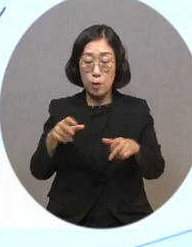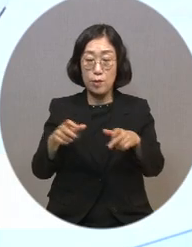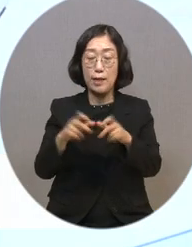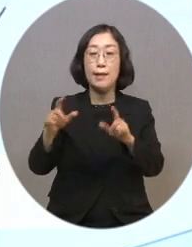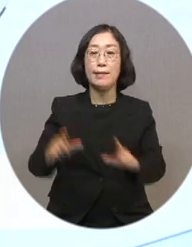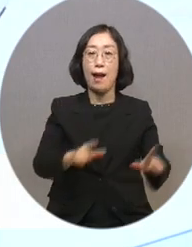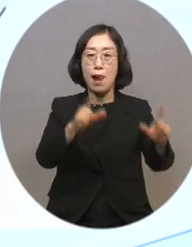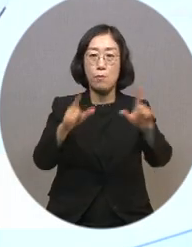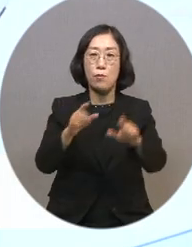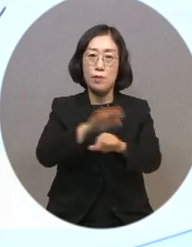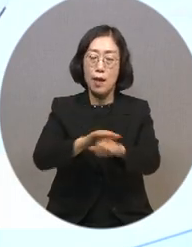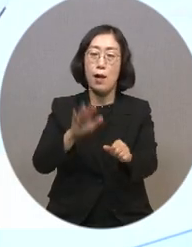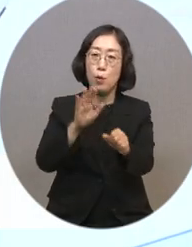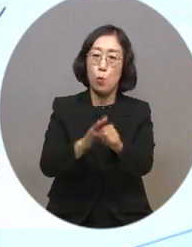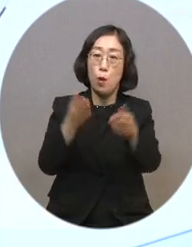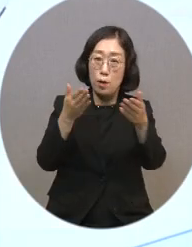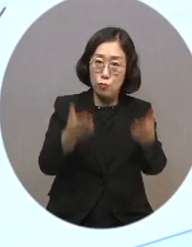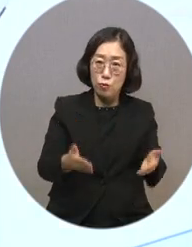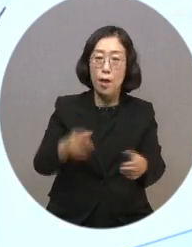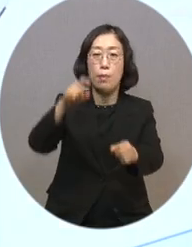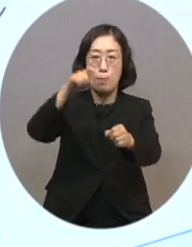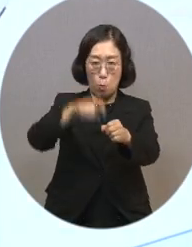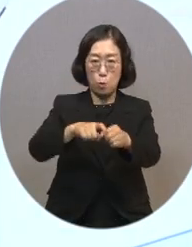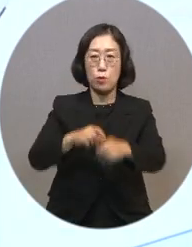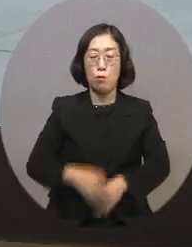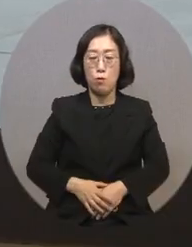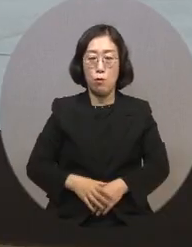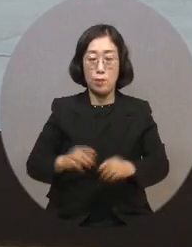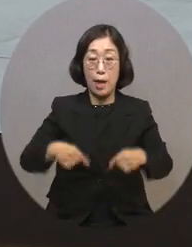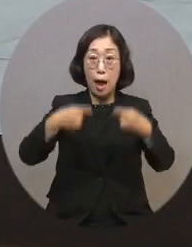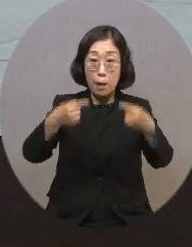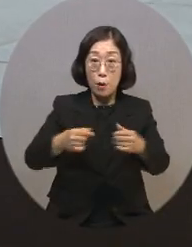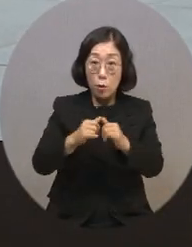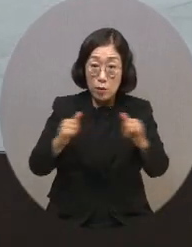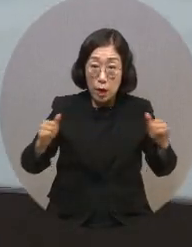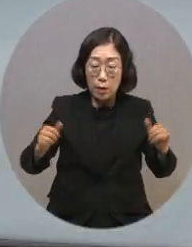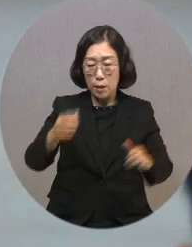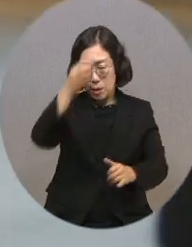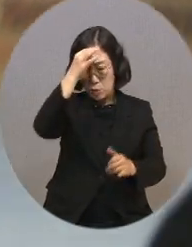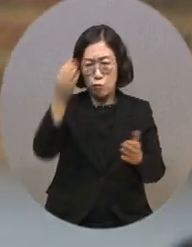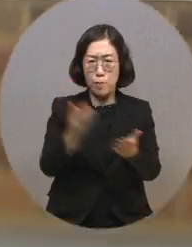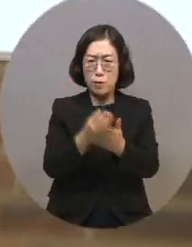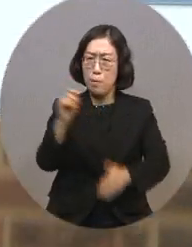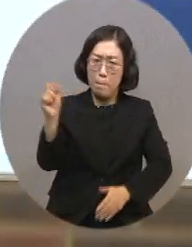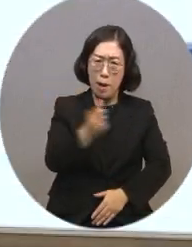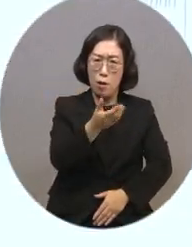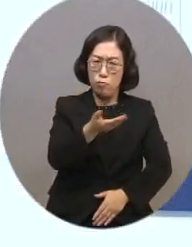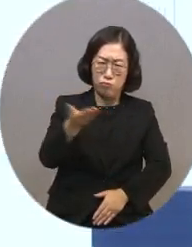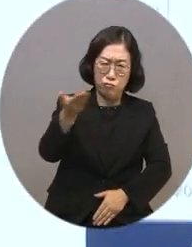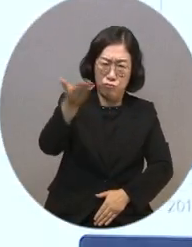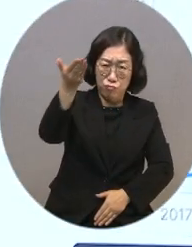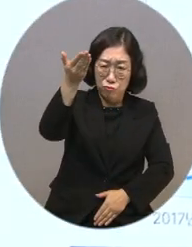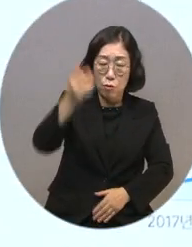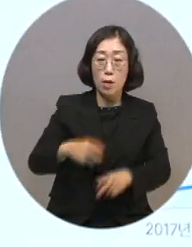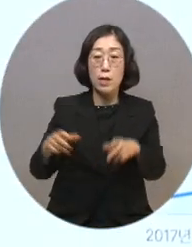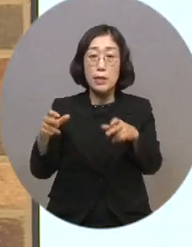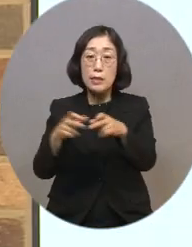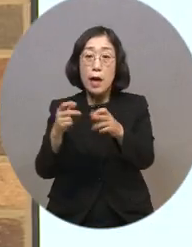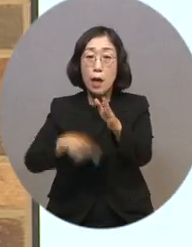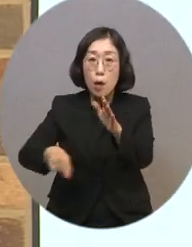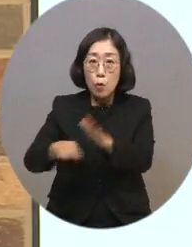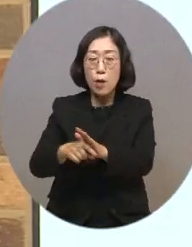증진시키자는 취지로 마련된 행사입니다. 참여자들은 기술 발전이 빠른 만큼 장애인을 위한 환경도 놓치지 말아야